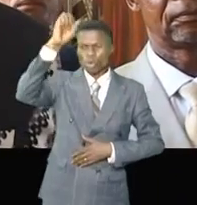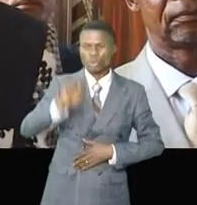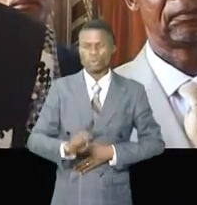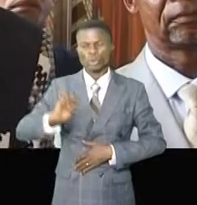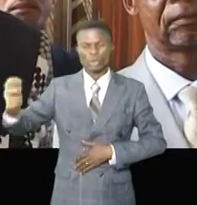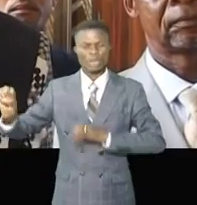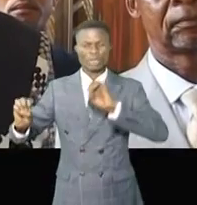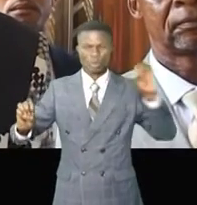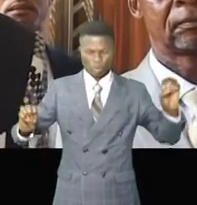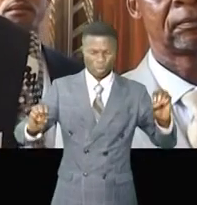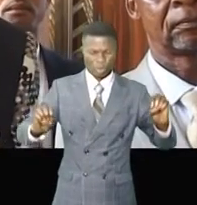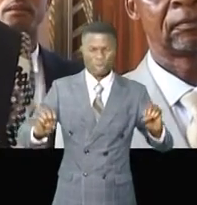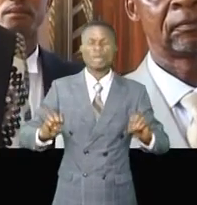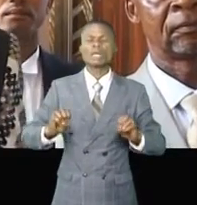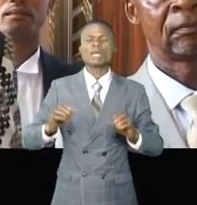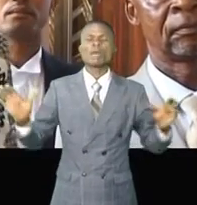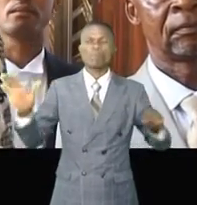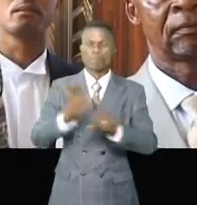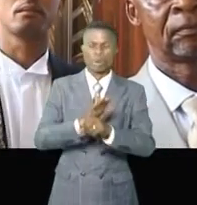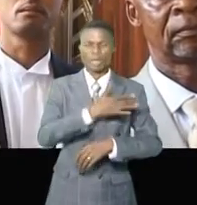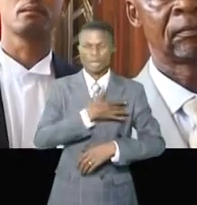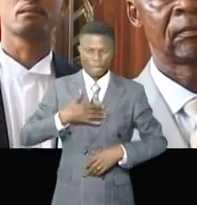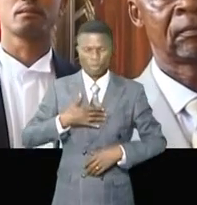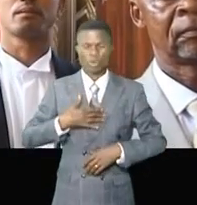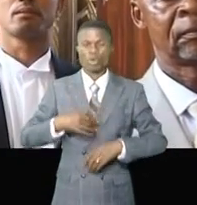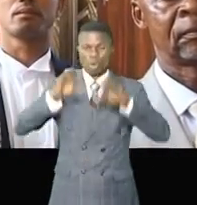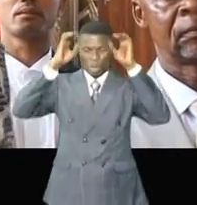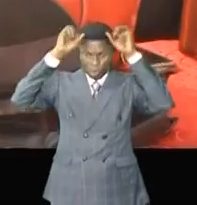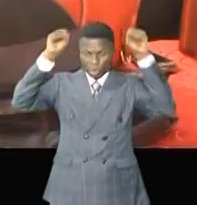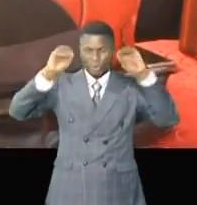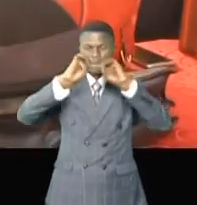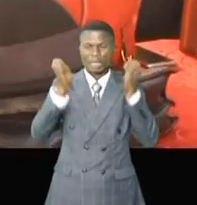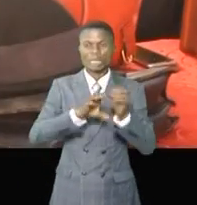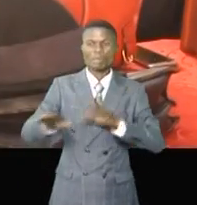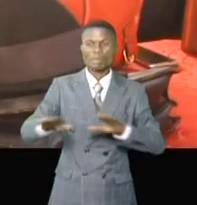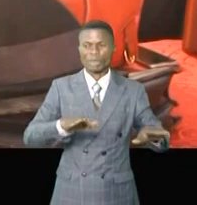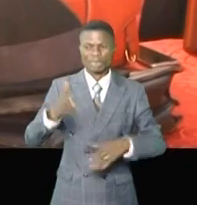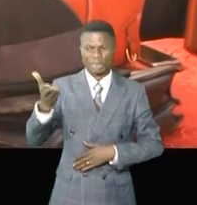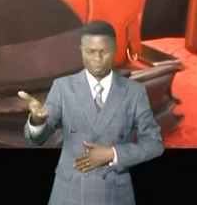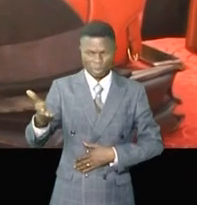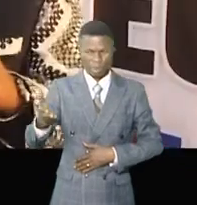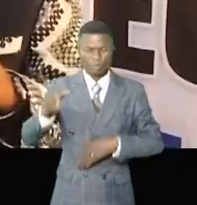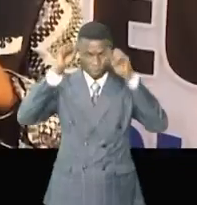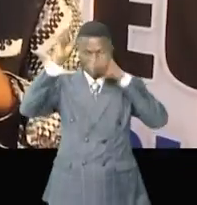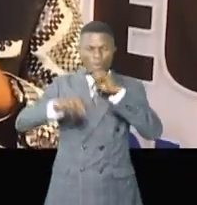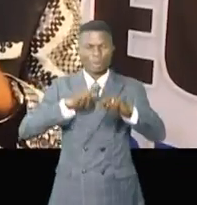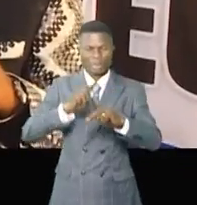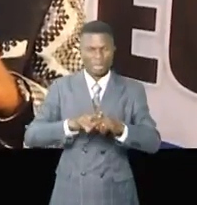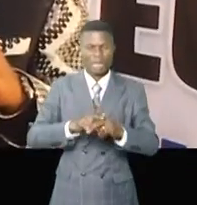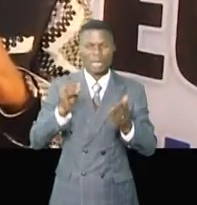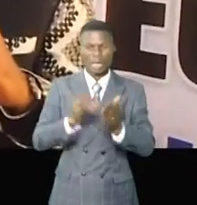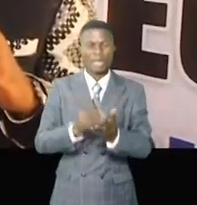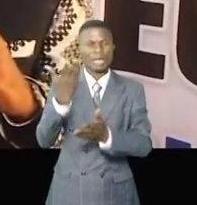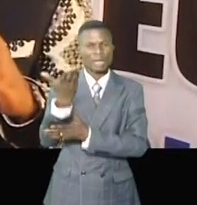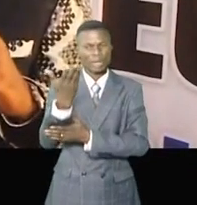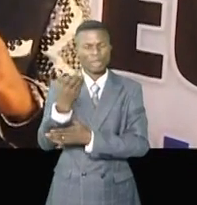soient inondés, remplis du nom de Katumbi Tshapwe. Le président national a saisi cette opportunité et